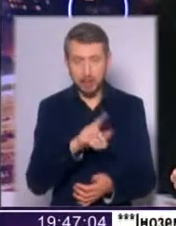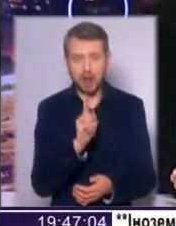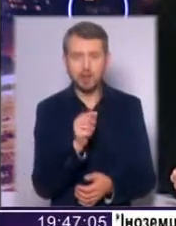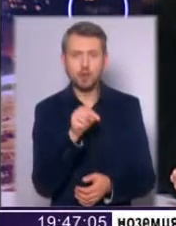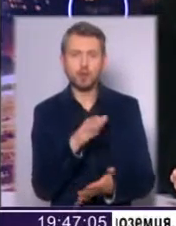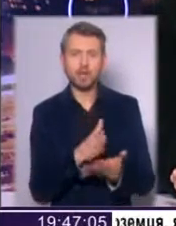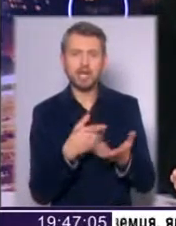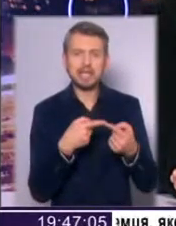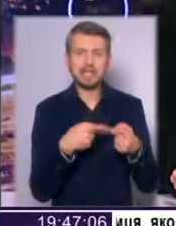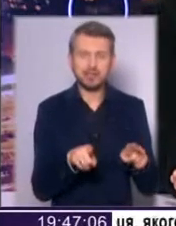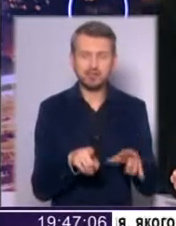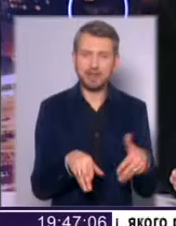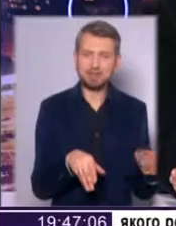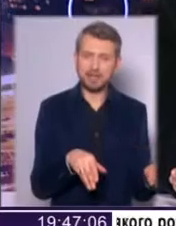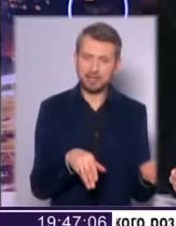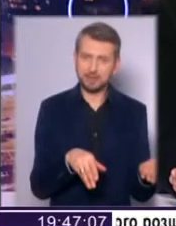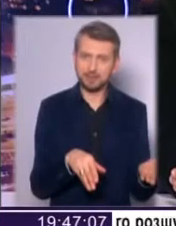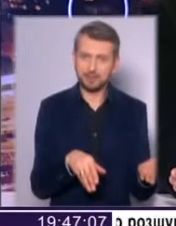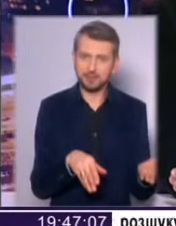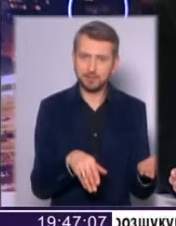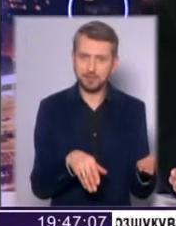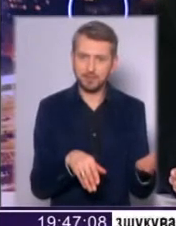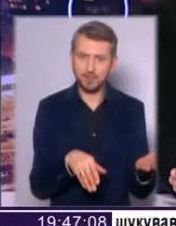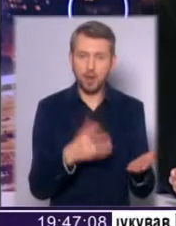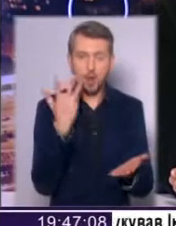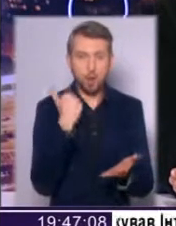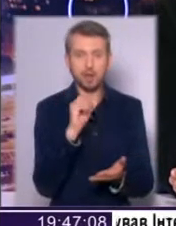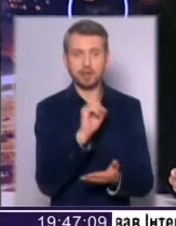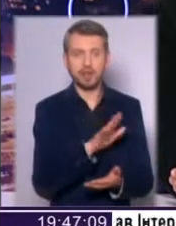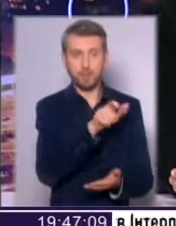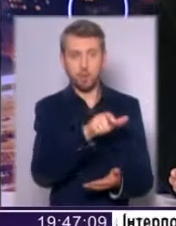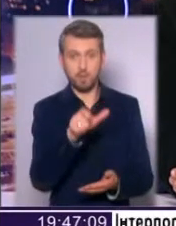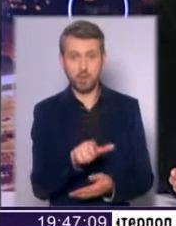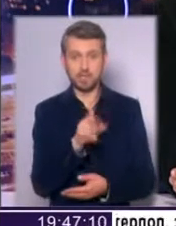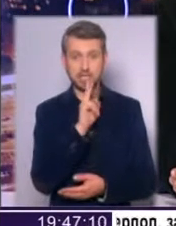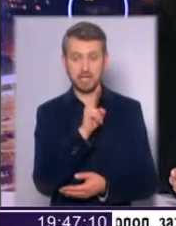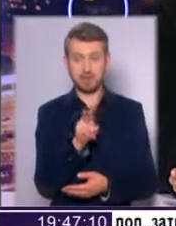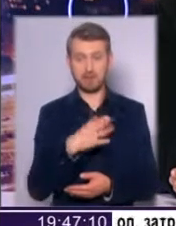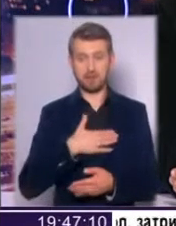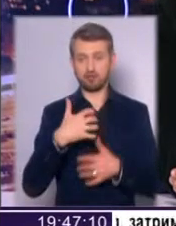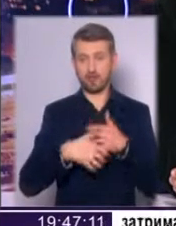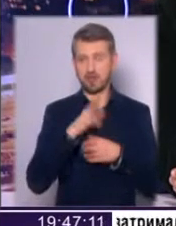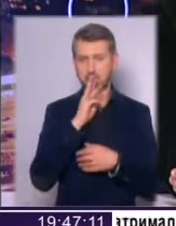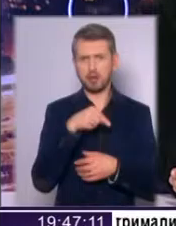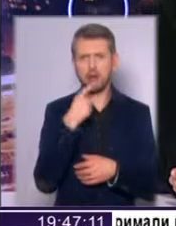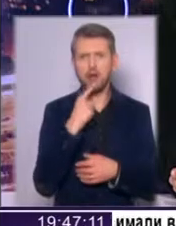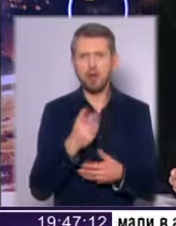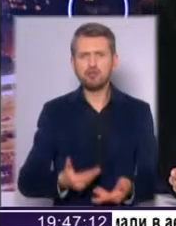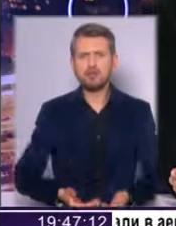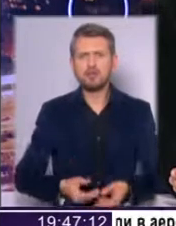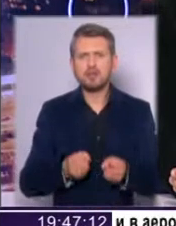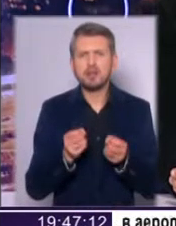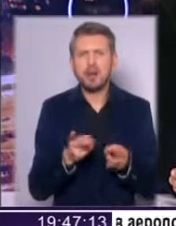є інший бік цієї медалі. Коли європейці дивляться на наші середні зарплати, вони кажуть, як ви живете на них?